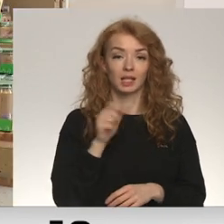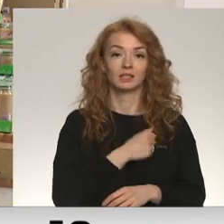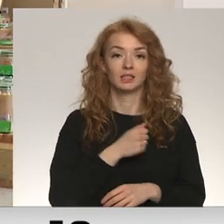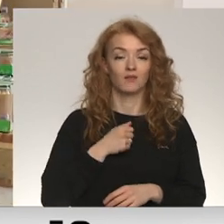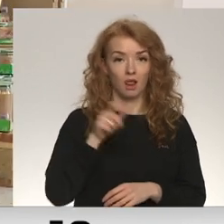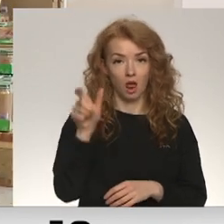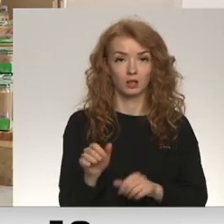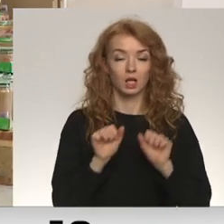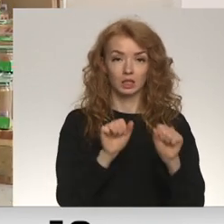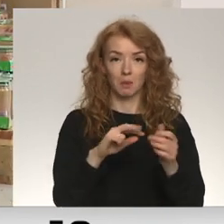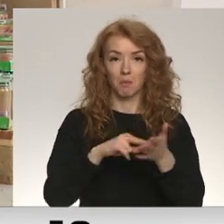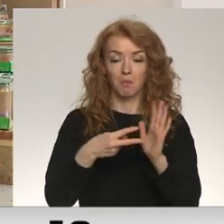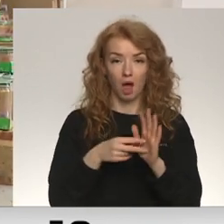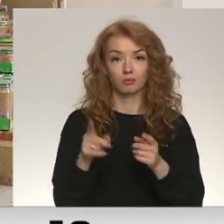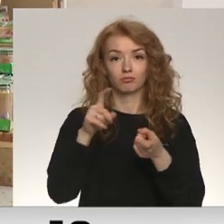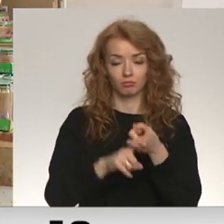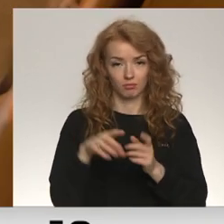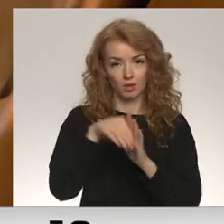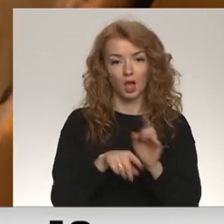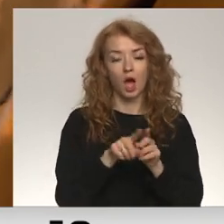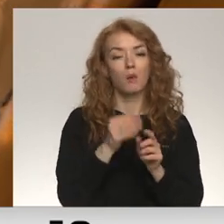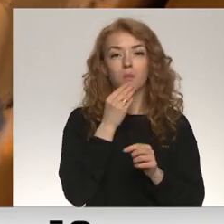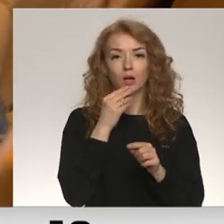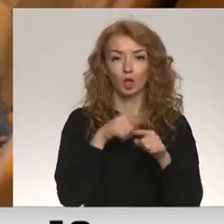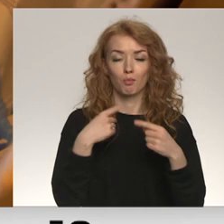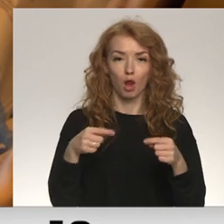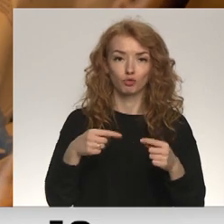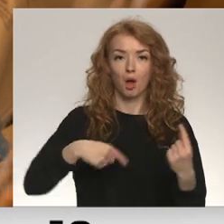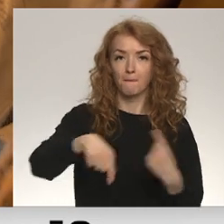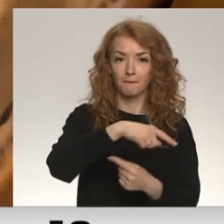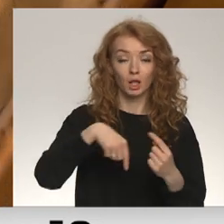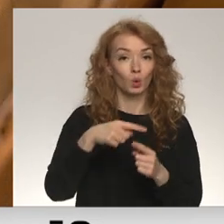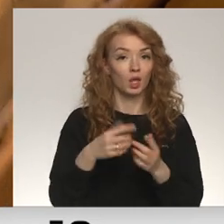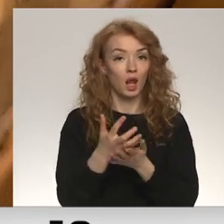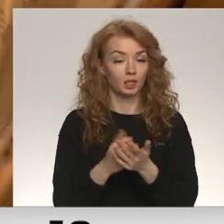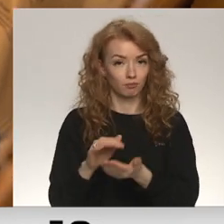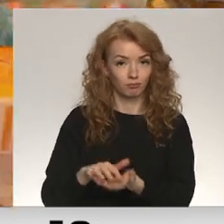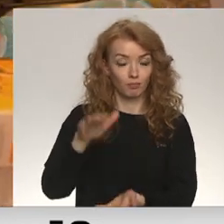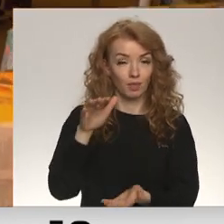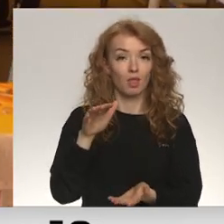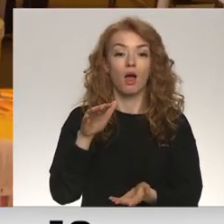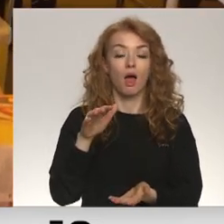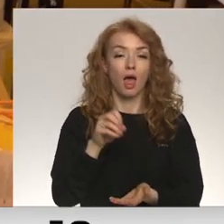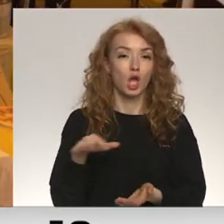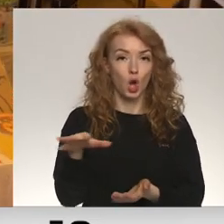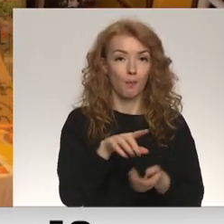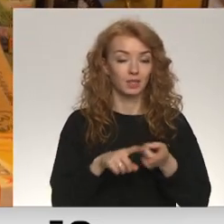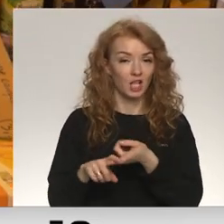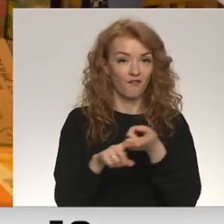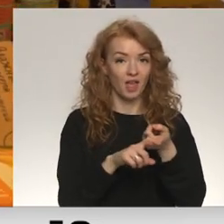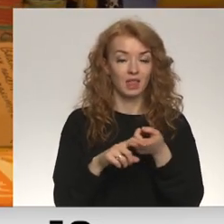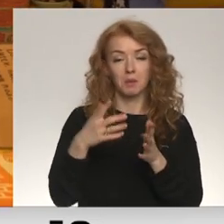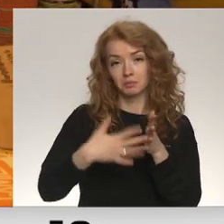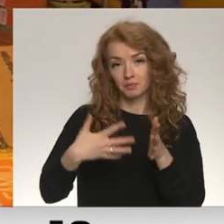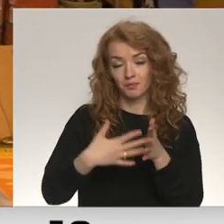aizsardzības plāni, kas skar jautājumus arī par pārtikas preču apriti un rezervēm. Kā atzina speciālisti, lai gan pēc Eiropas Savienības